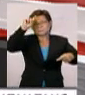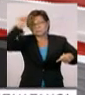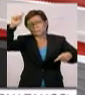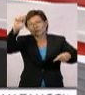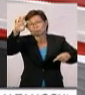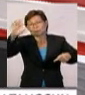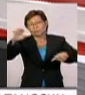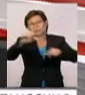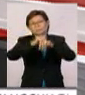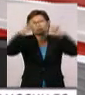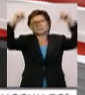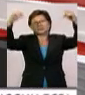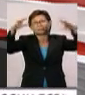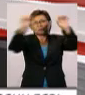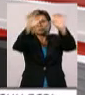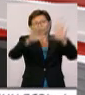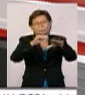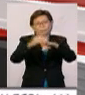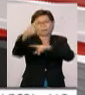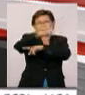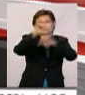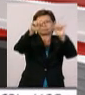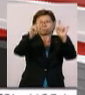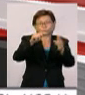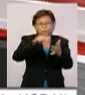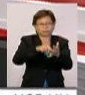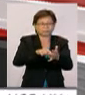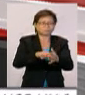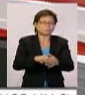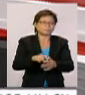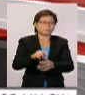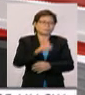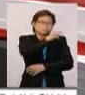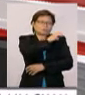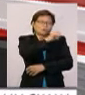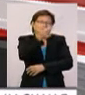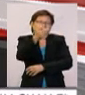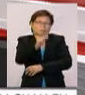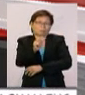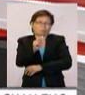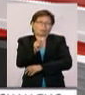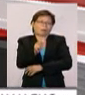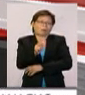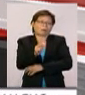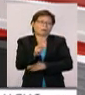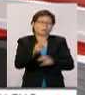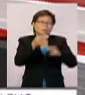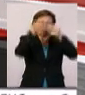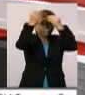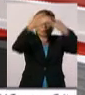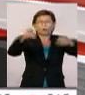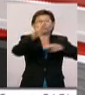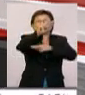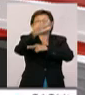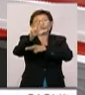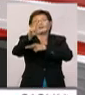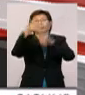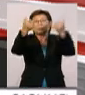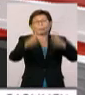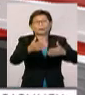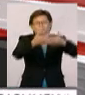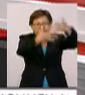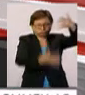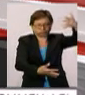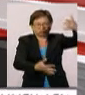di Stadium Shah Alam Sabtu ini. Dan jurulatih negara Tan Cheng Ho akan mengumumkan senarai akhir 23 pemain selepas